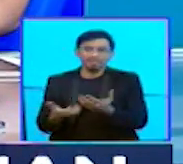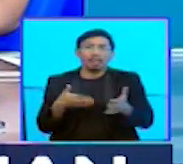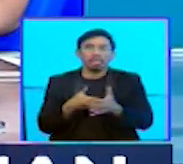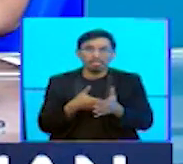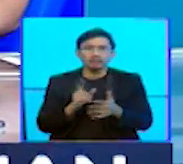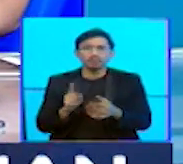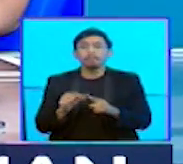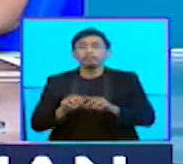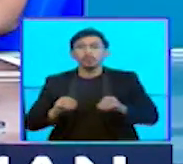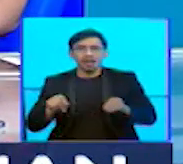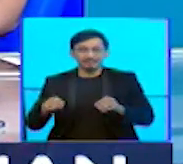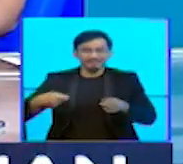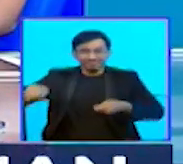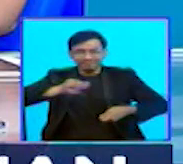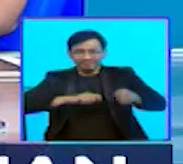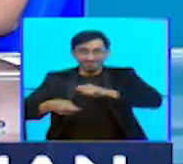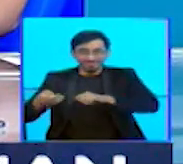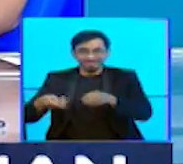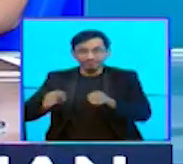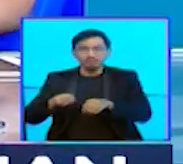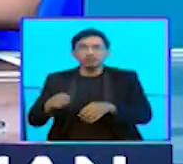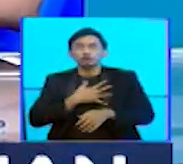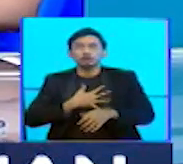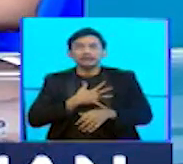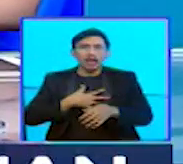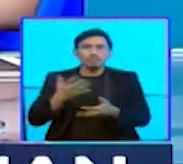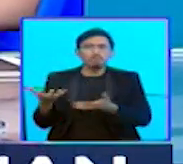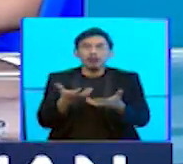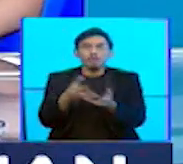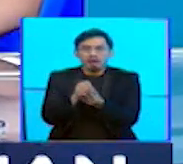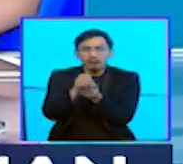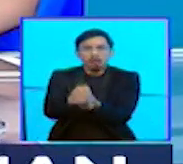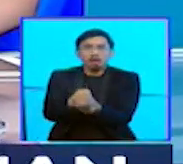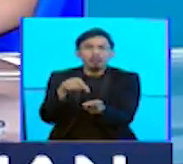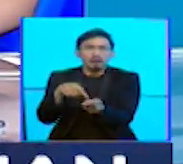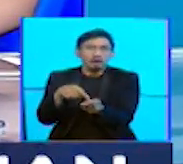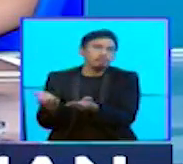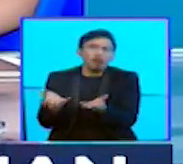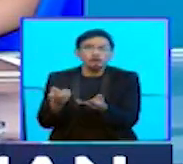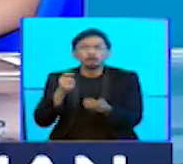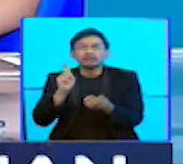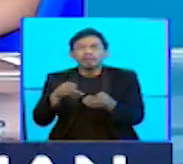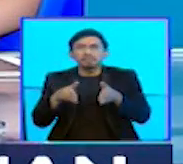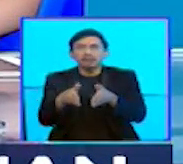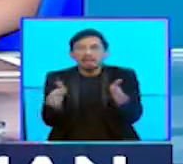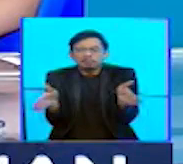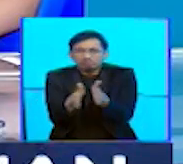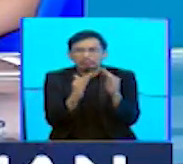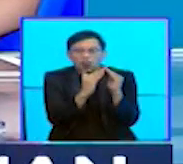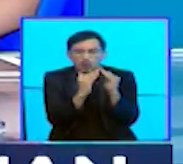Evakuasi jenazah terkendala karena petugas pemulasaraan kesulitan membawa peti jenazah karena harus melewati jalan sempit di permukiman